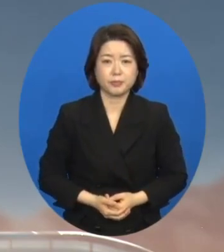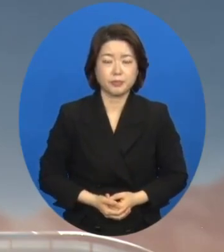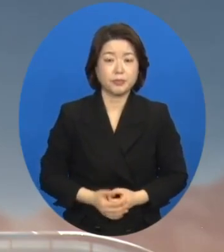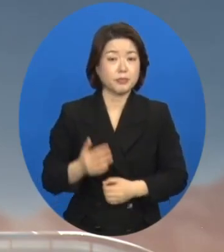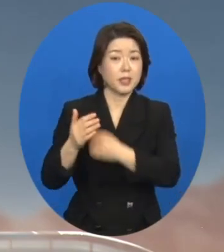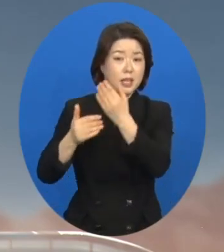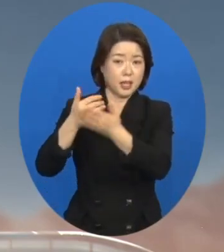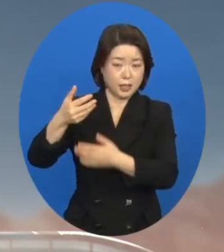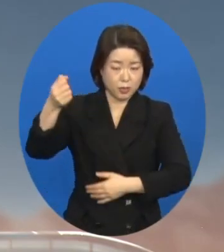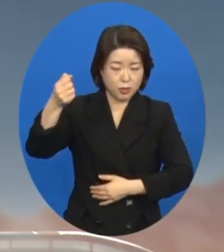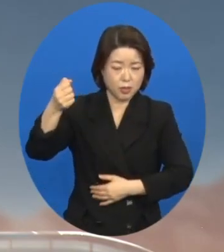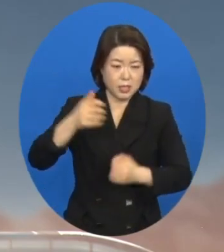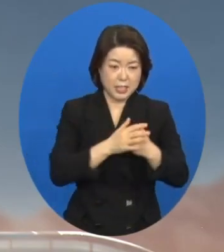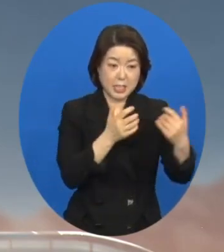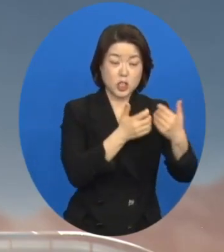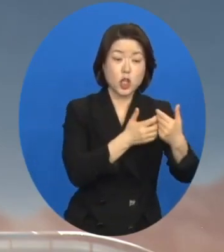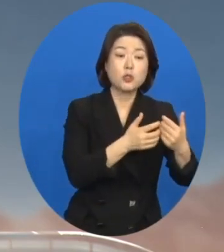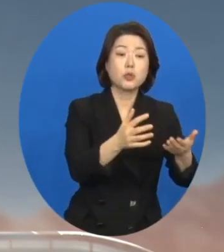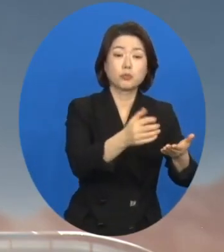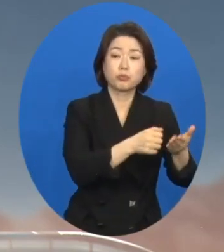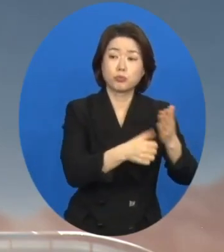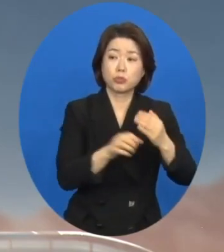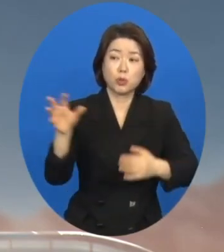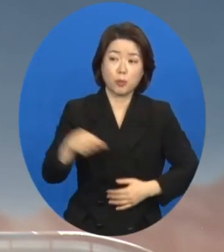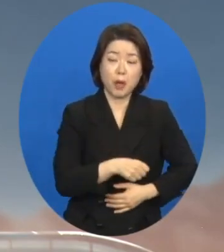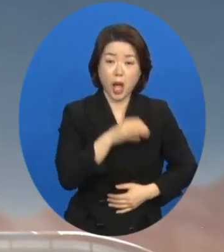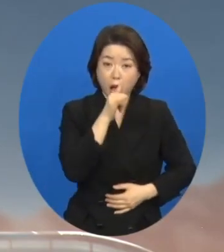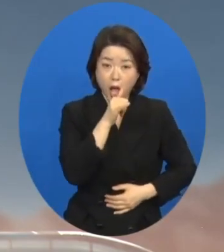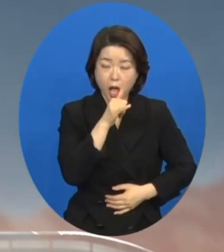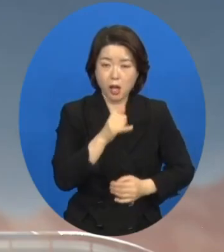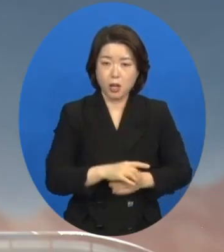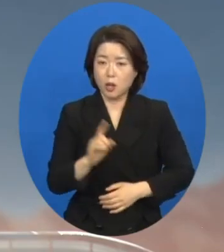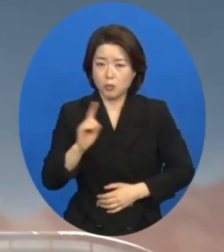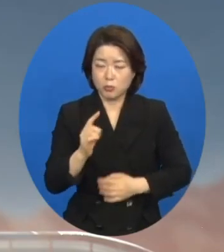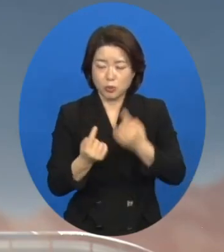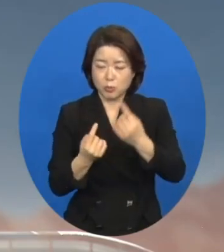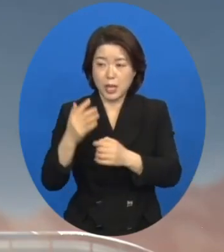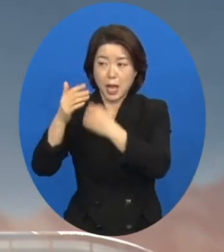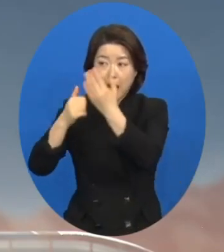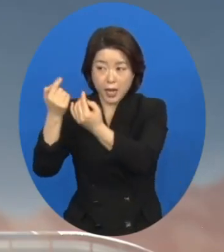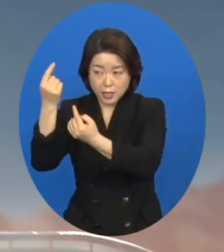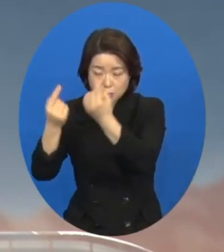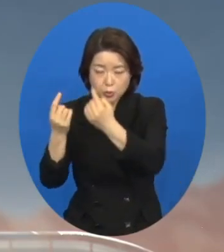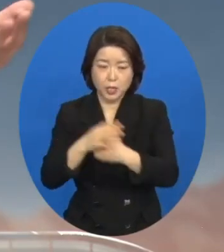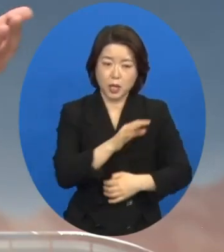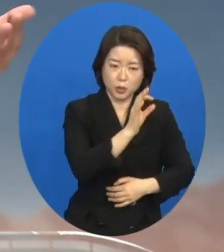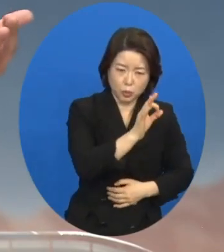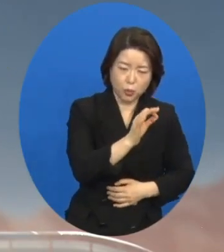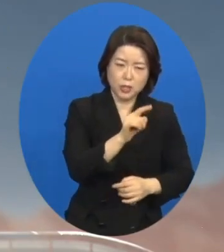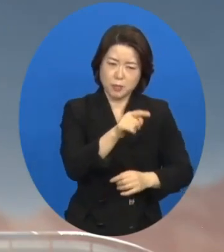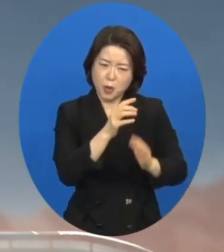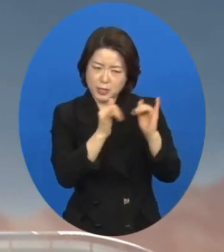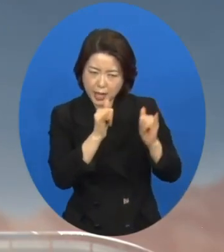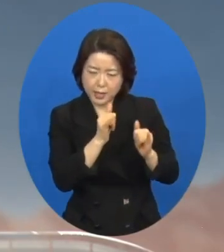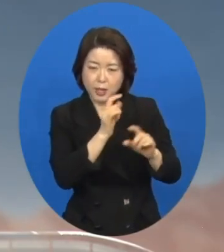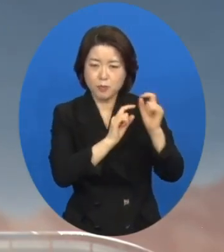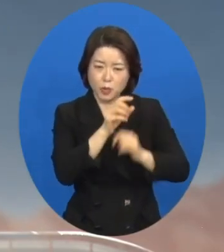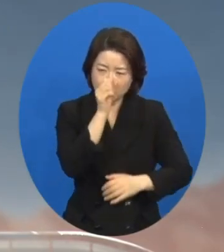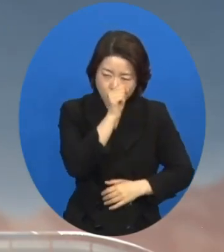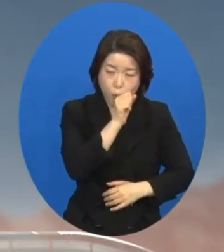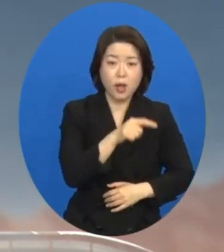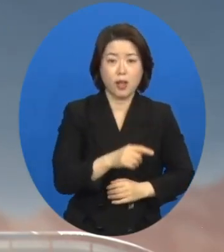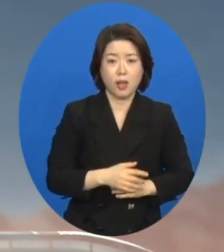하나님 것을 전리품이라고 탈취했든지 무엇보다 하나님보다 돈을 어떤 사람을 더 사랑하고 내